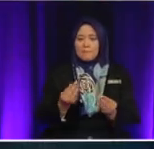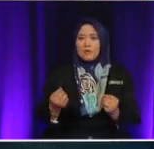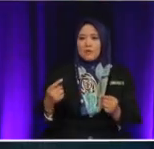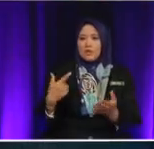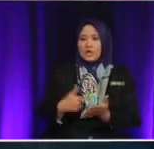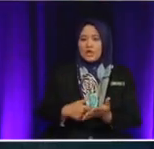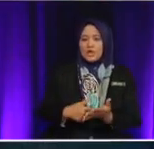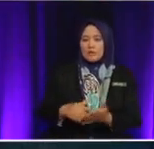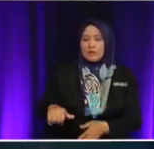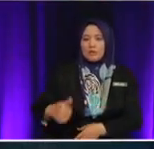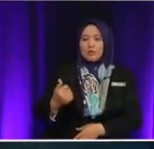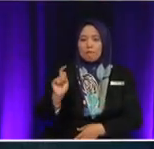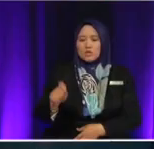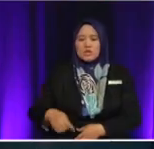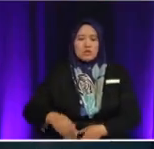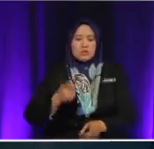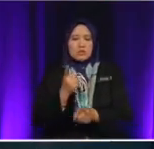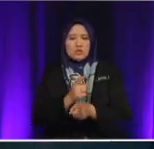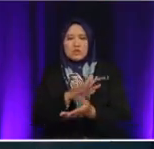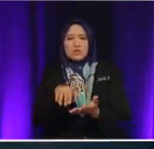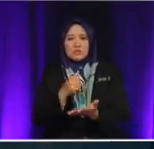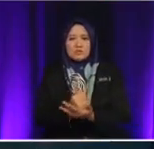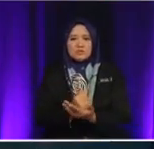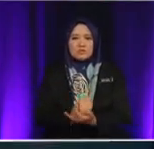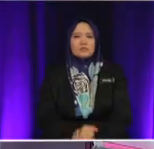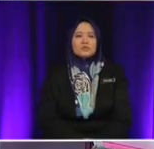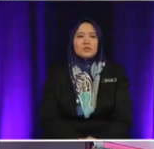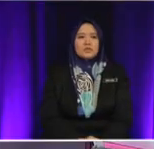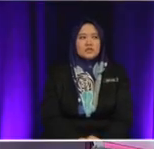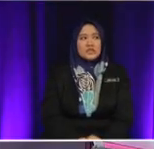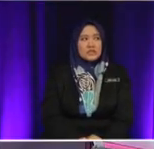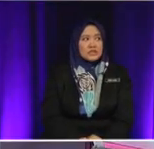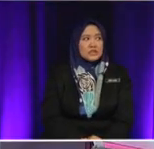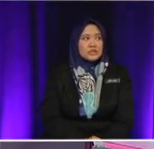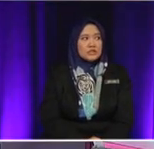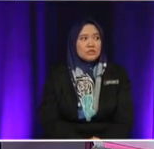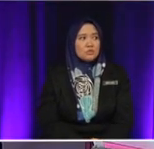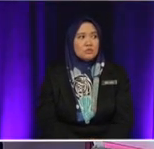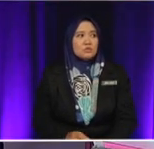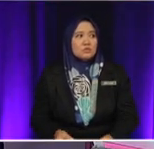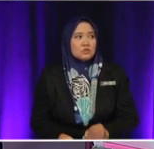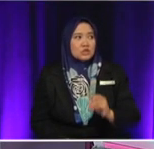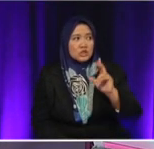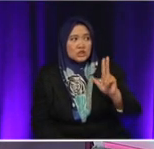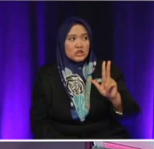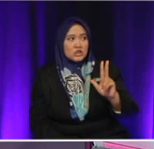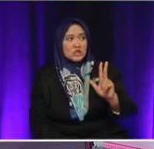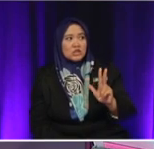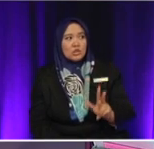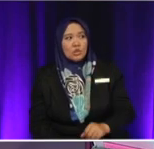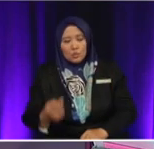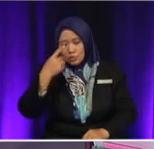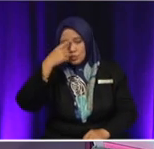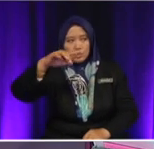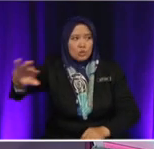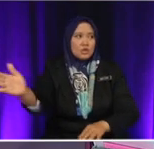betul, ya, semua. Betul semua. Okey, seterusnya tentang dapat mengasi masalah syarikatnya. Seperti yang telah dicadangkan tadi, buat